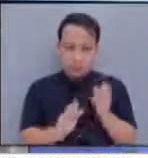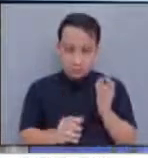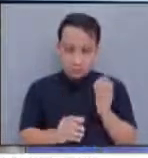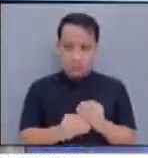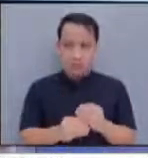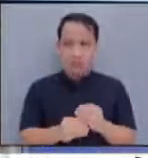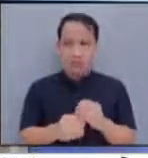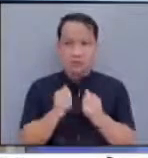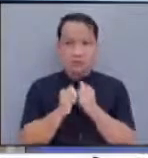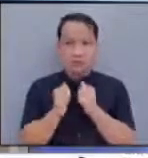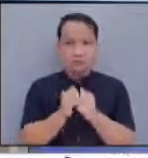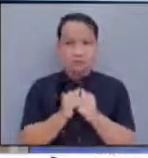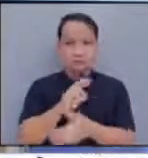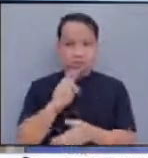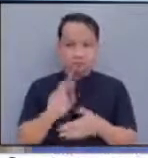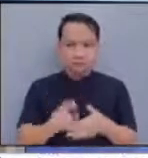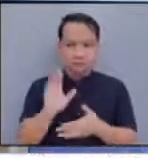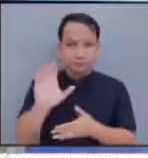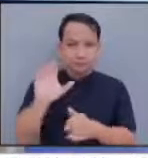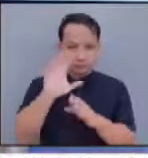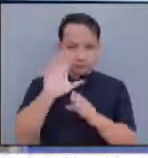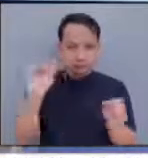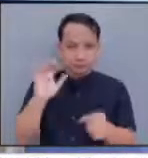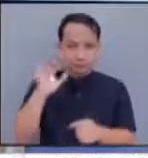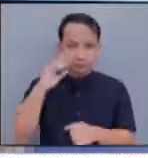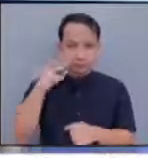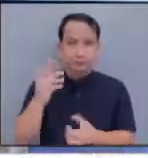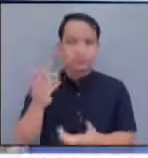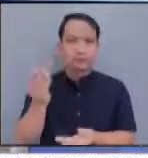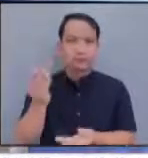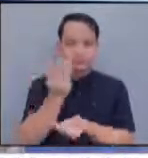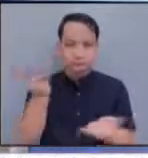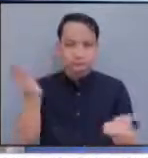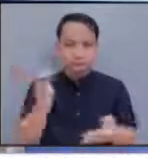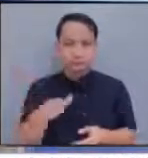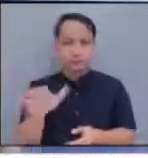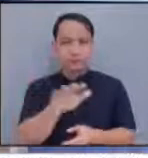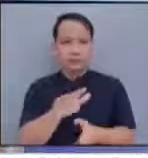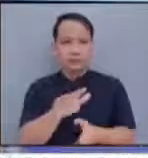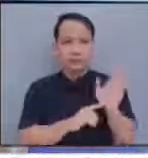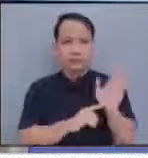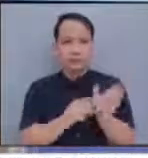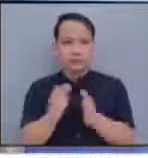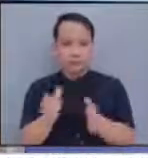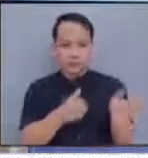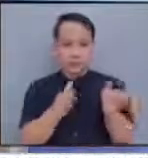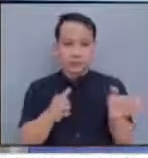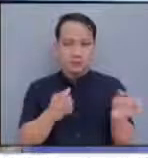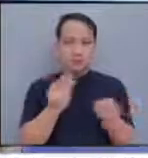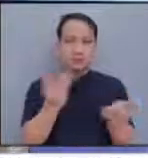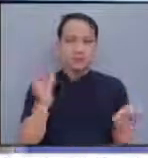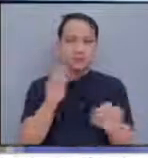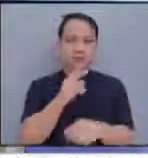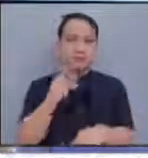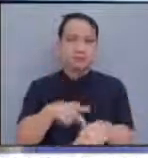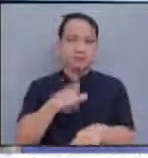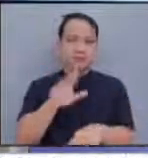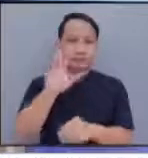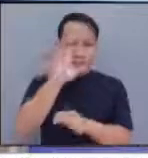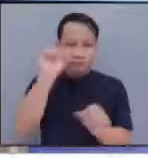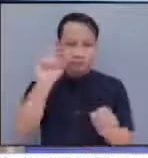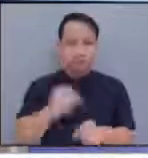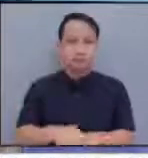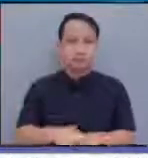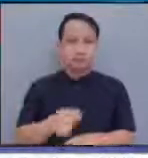unang sona ng Pangulo, lalo't pagkakataon niya rin ito para ilatag ang mga plano para sa bayan. Si Mela Lesmora sa detalye, Rise and Shine,